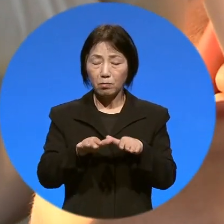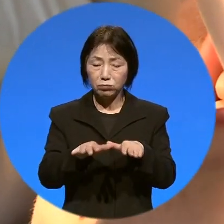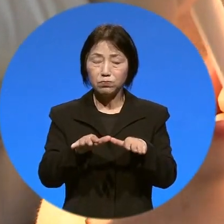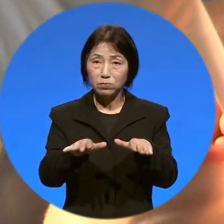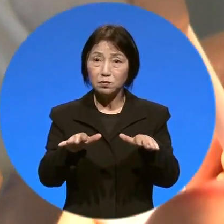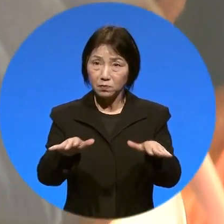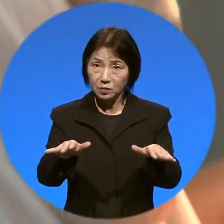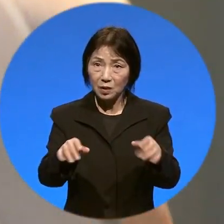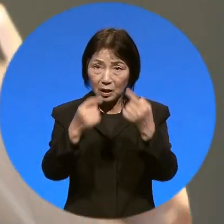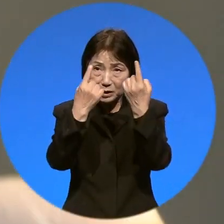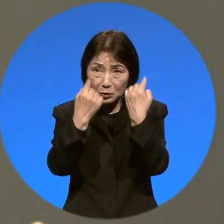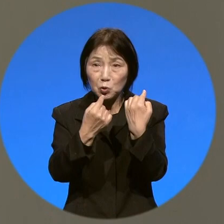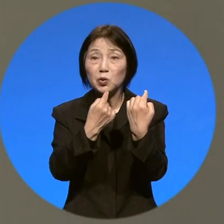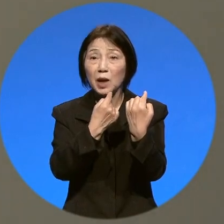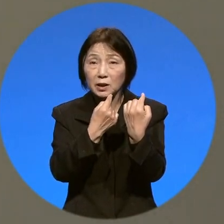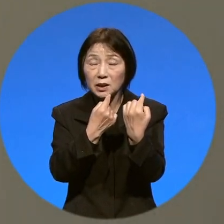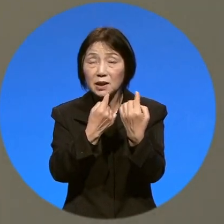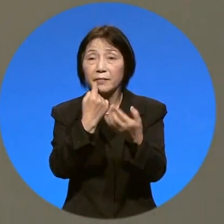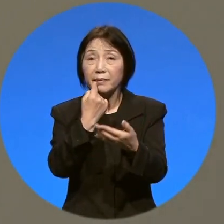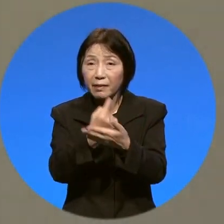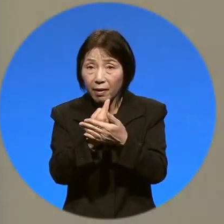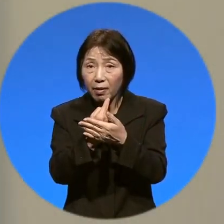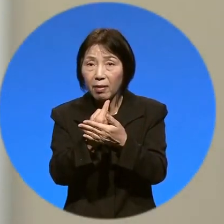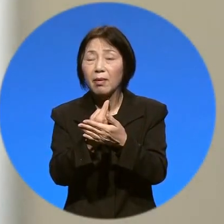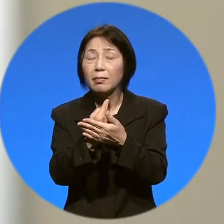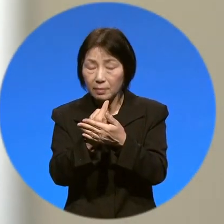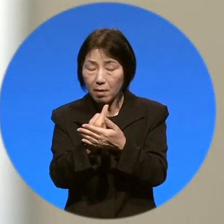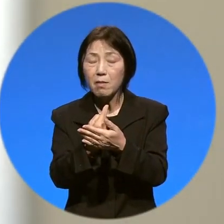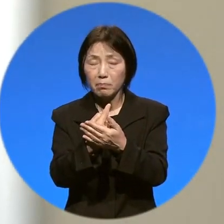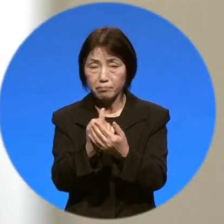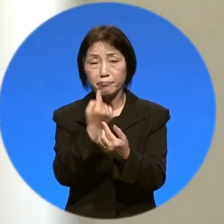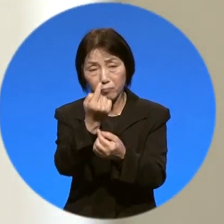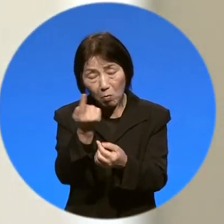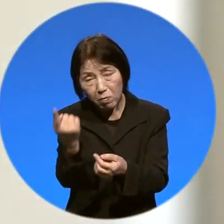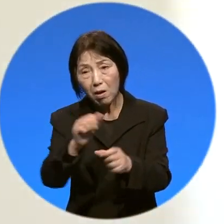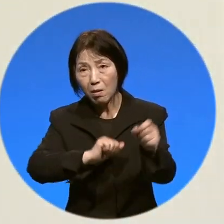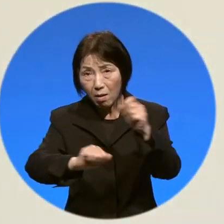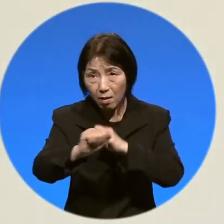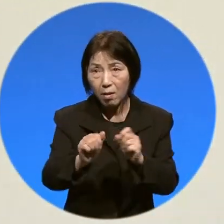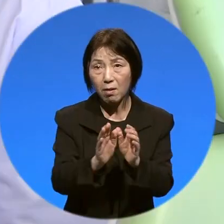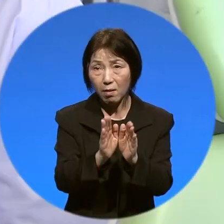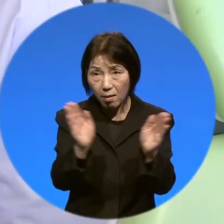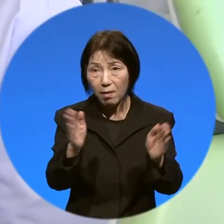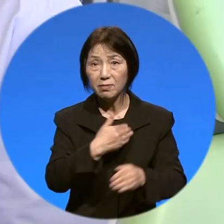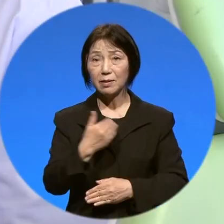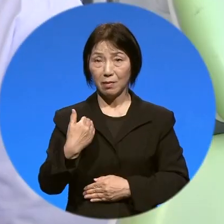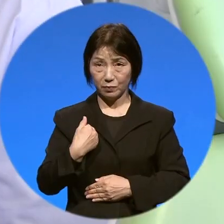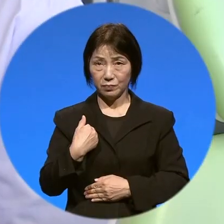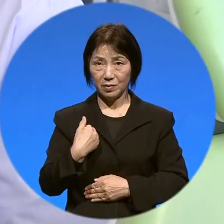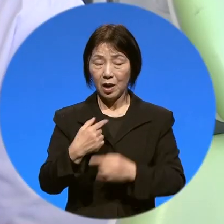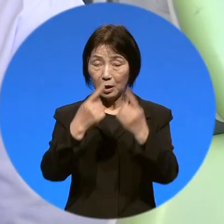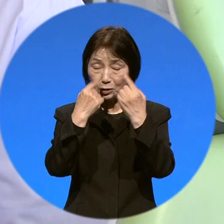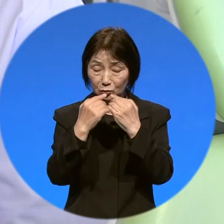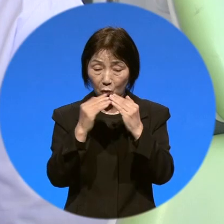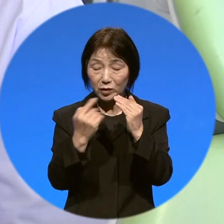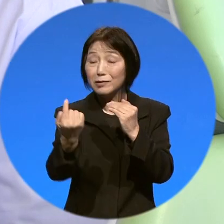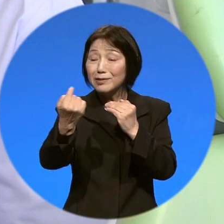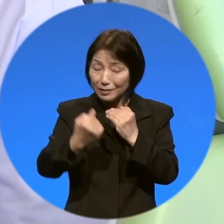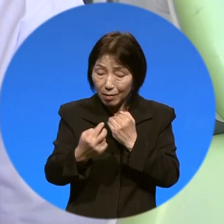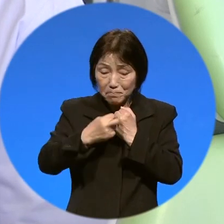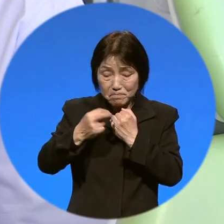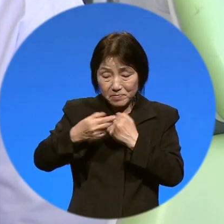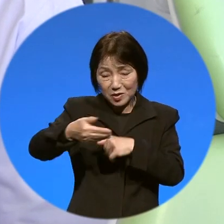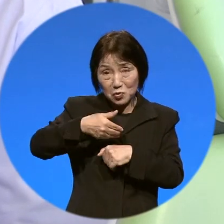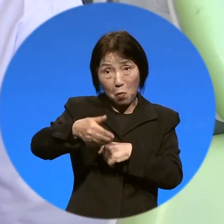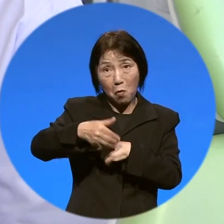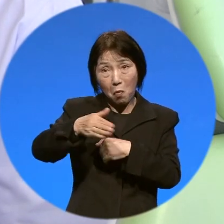ん今その行政の力を借りて自分たちでだんだん行くようになってきてるんですね。自分のうちで歯の